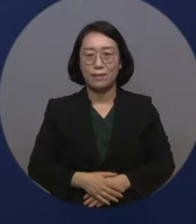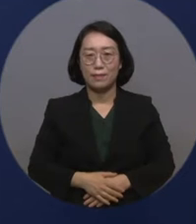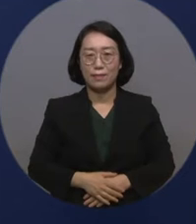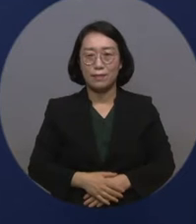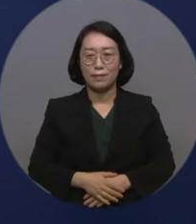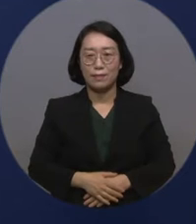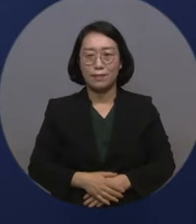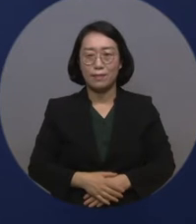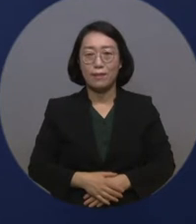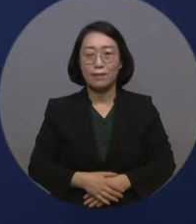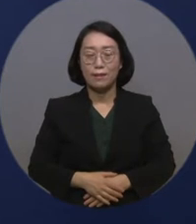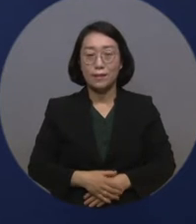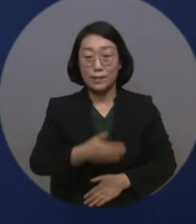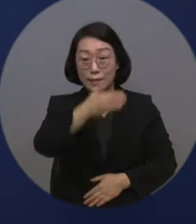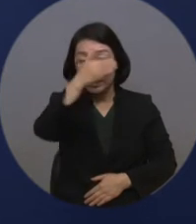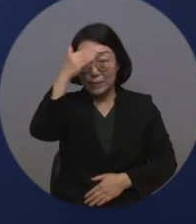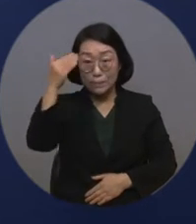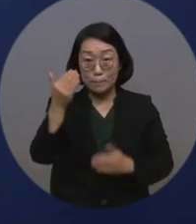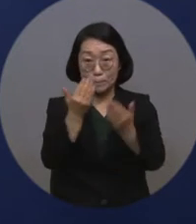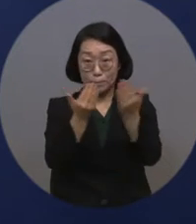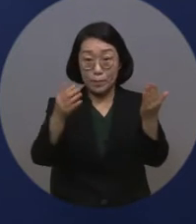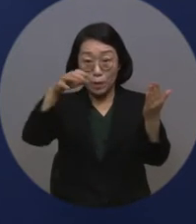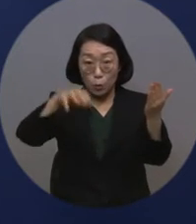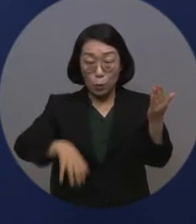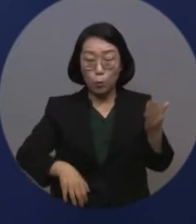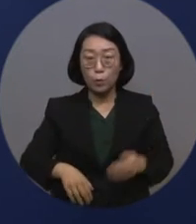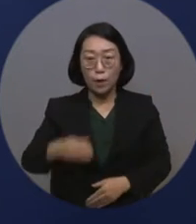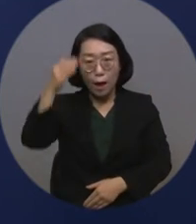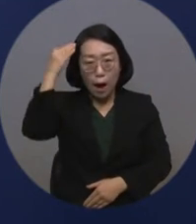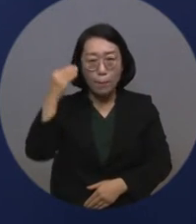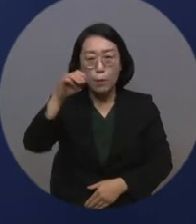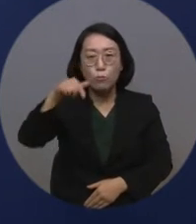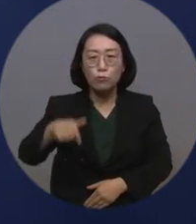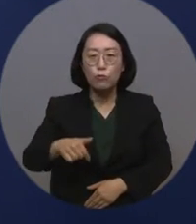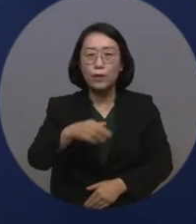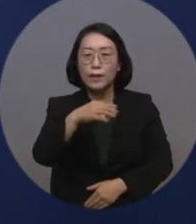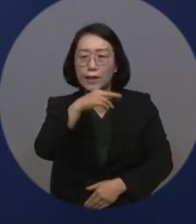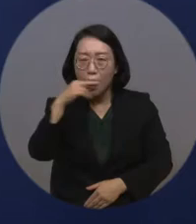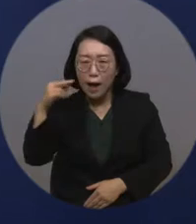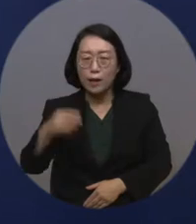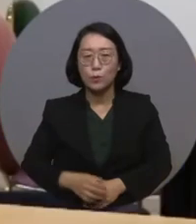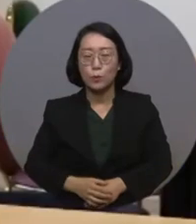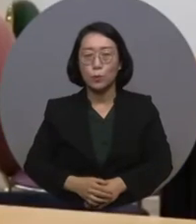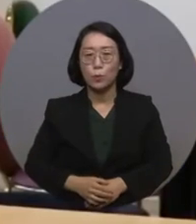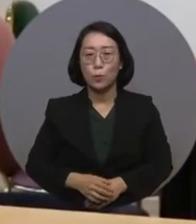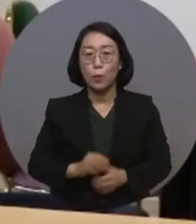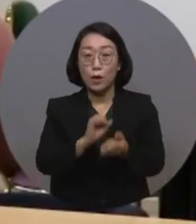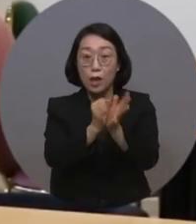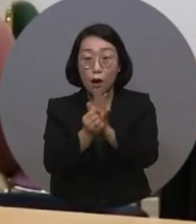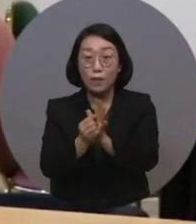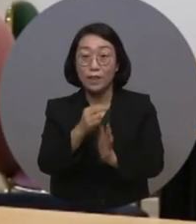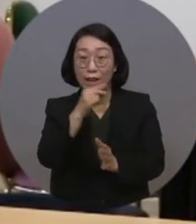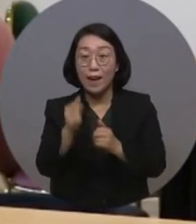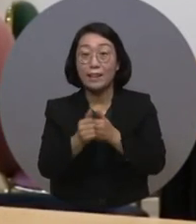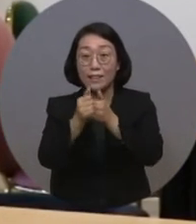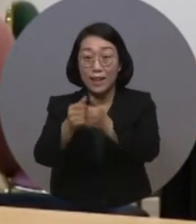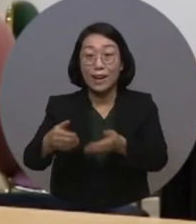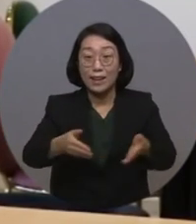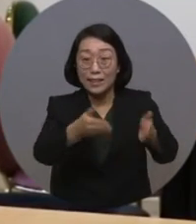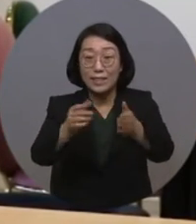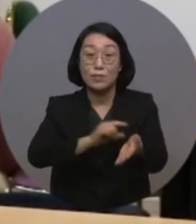황금도끼 갤러리에서 묵향 따라 연향 따라 가는 길을 주제로 열린 개인전, 한국 화가